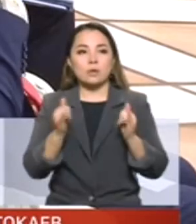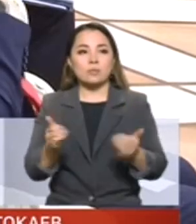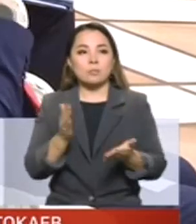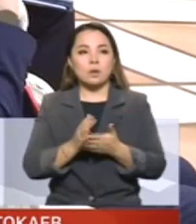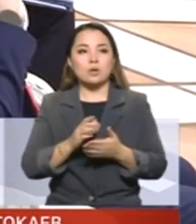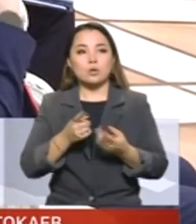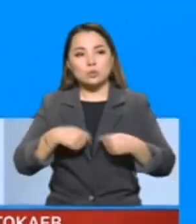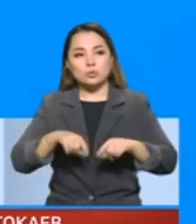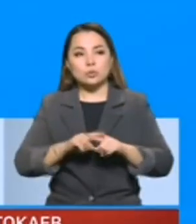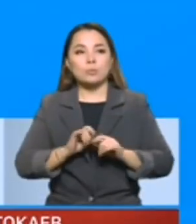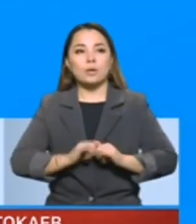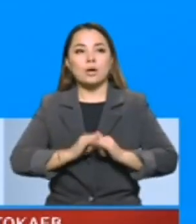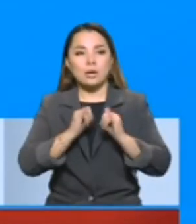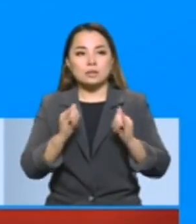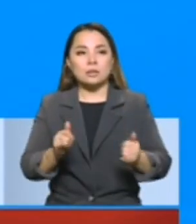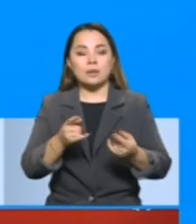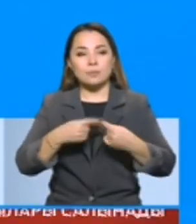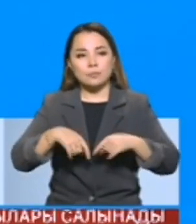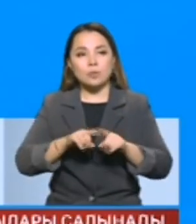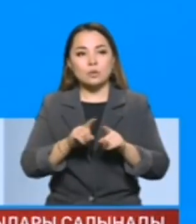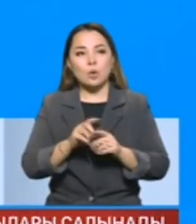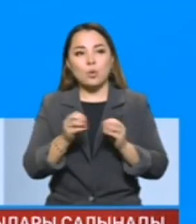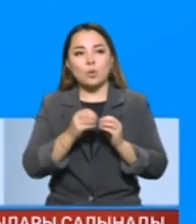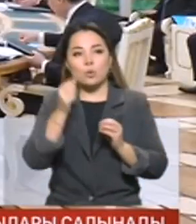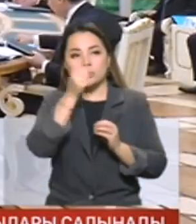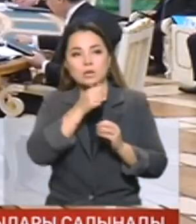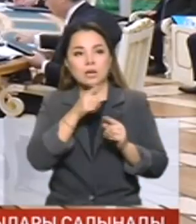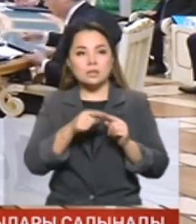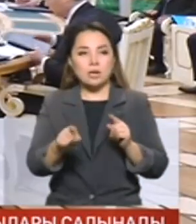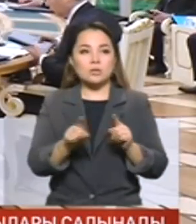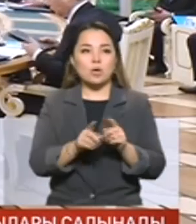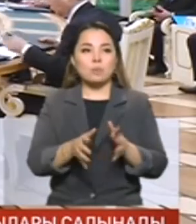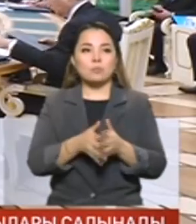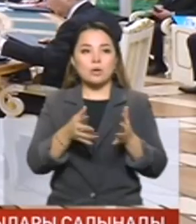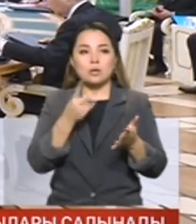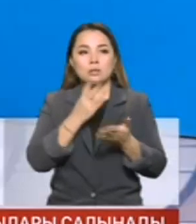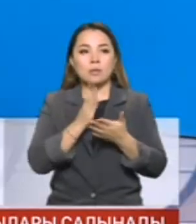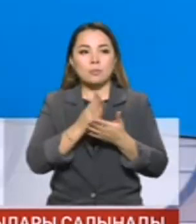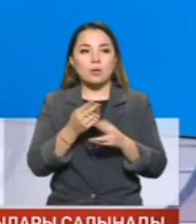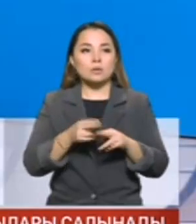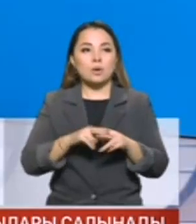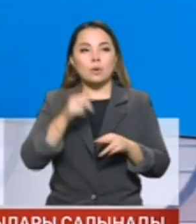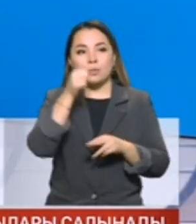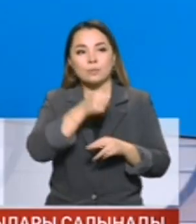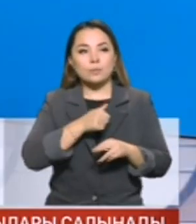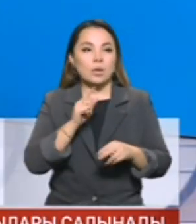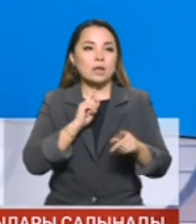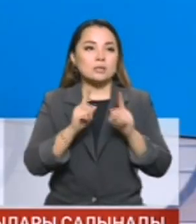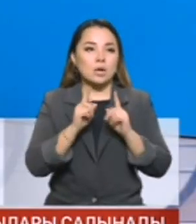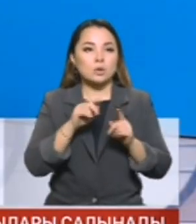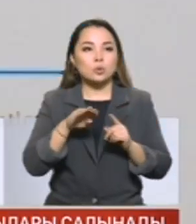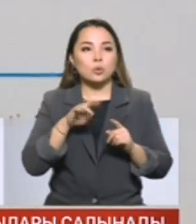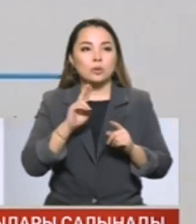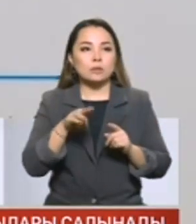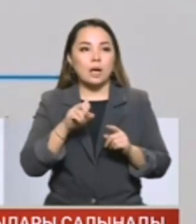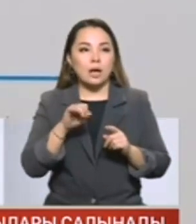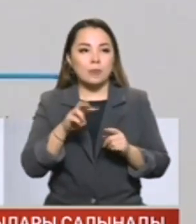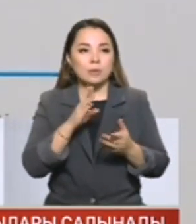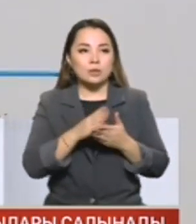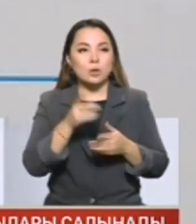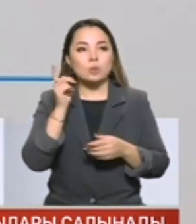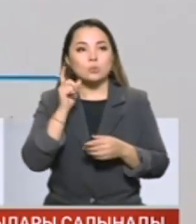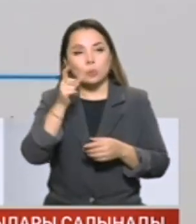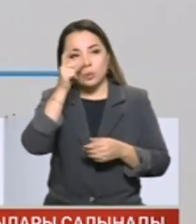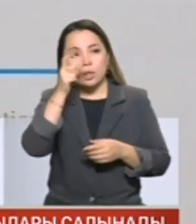Ұйымды нығайтып, әлеуетін арттыру үшін президент алдағы 10 жылдың басымдықтарын айқындап берді. Мәселен, биылғы саммиттің Түрктайм, яғни Түркі дәуірі